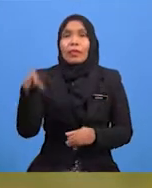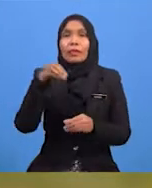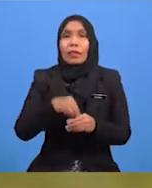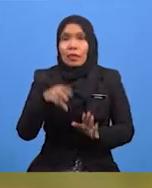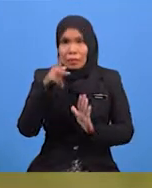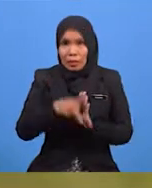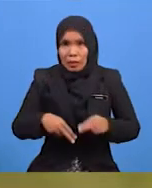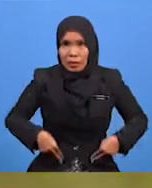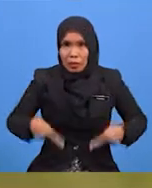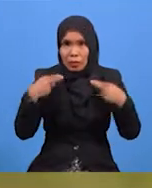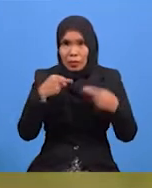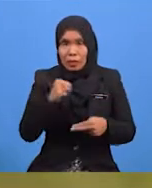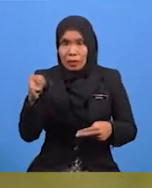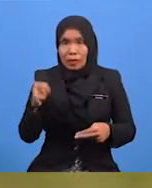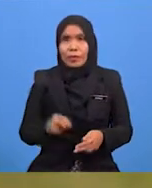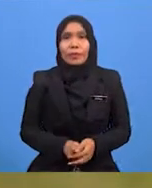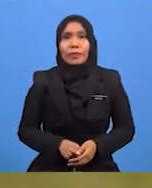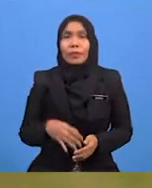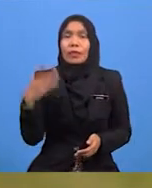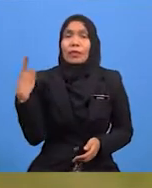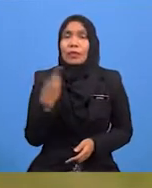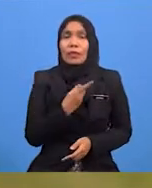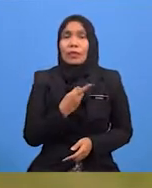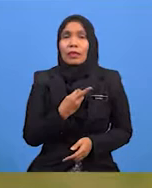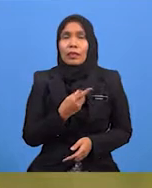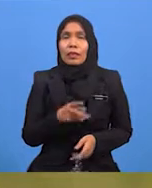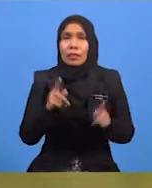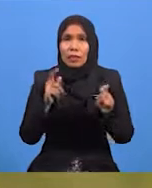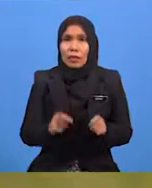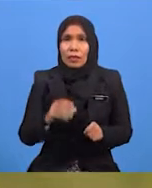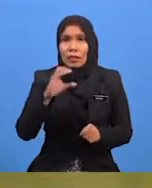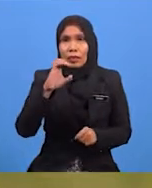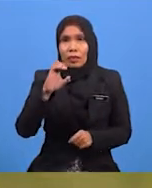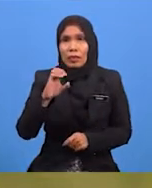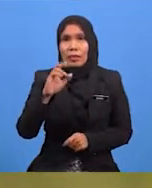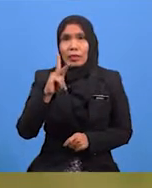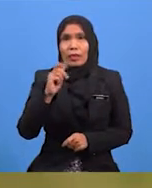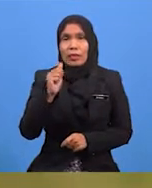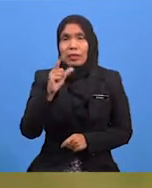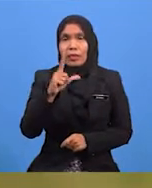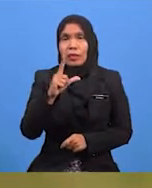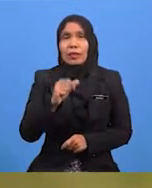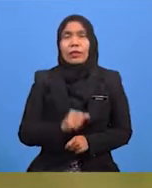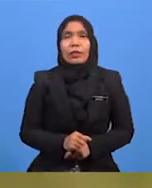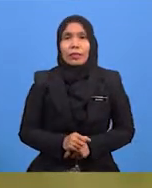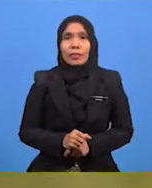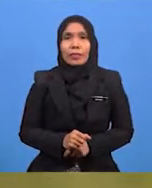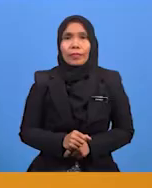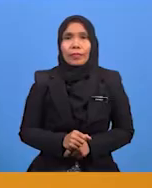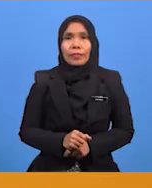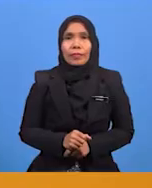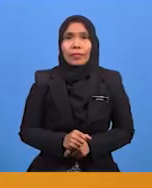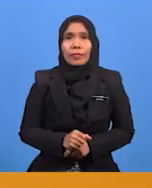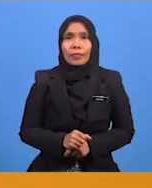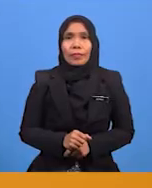kita perlu sentiasa cekal menghadapi pelbagai kemungkinan yang akan bertamu.